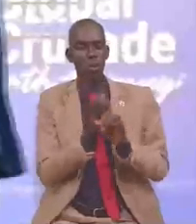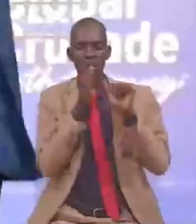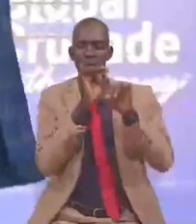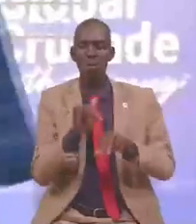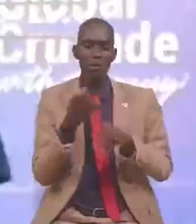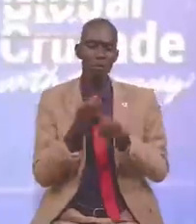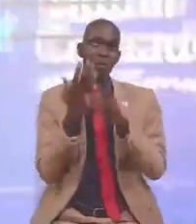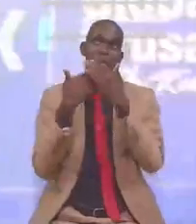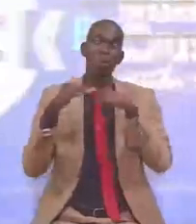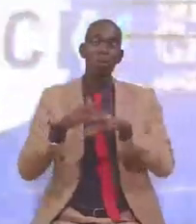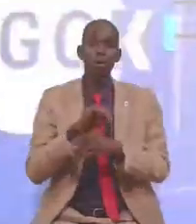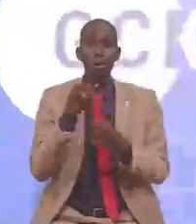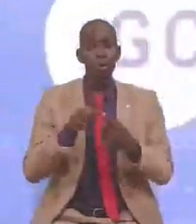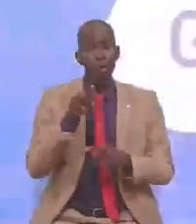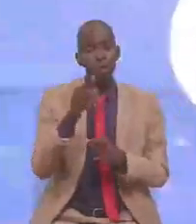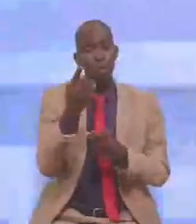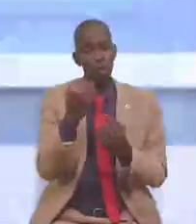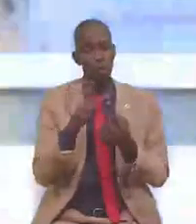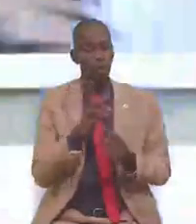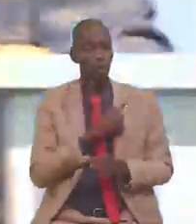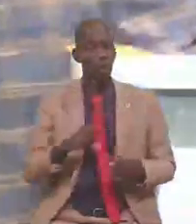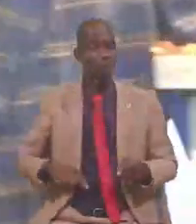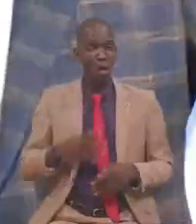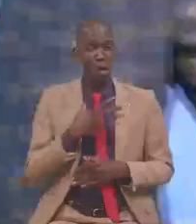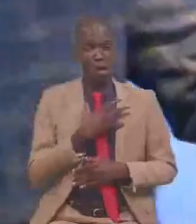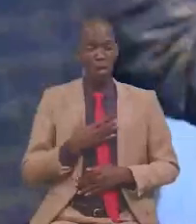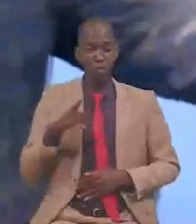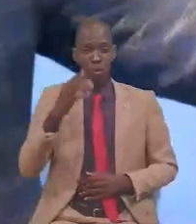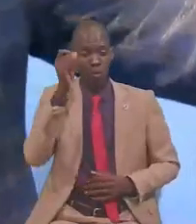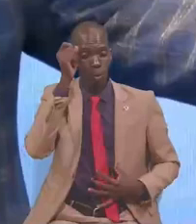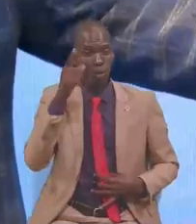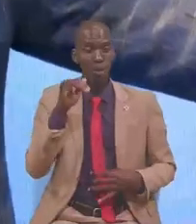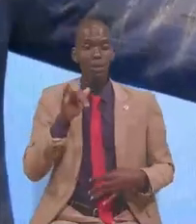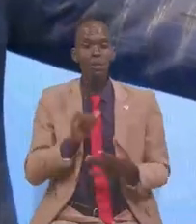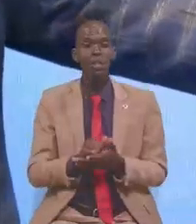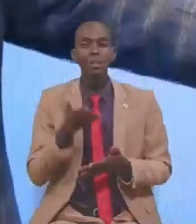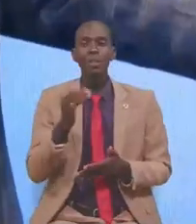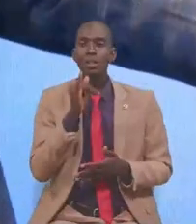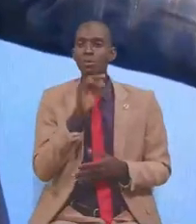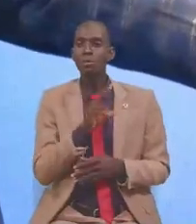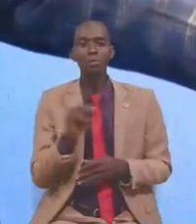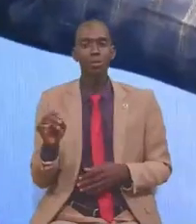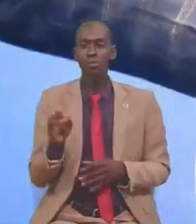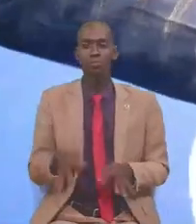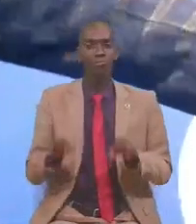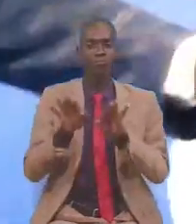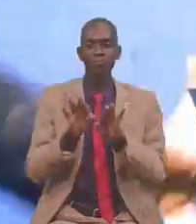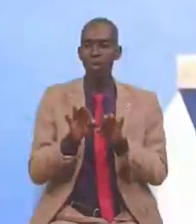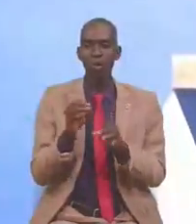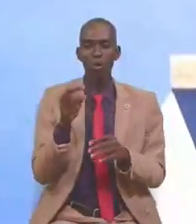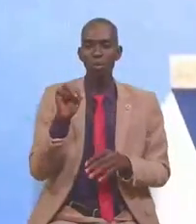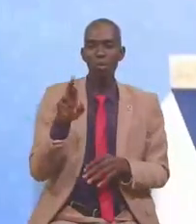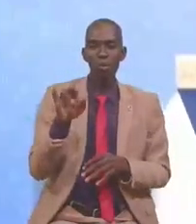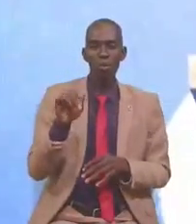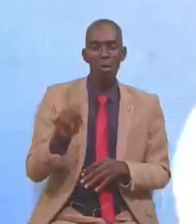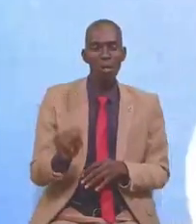que quand tu viens au Seigneur et que tu comprends que ce n'est pas par mérite, il n'y a pas d'argent que tu peux payer,